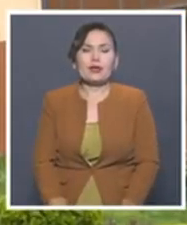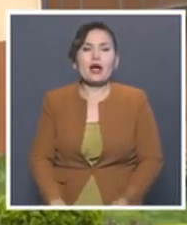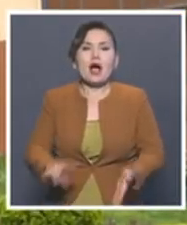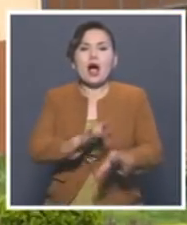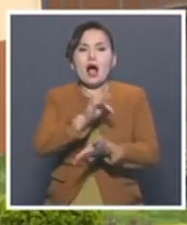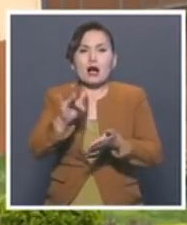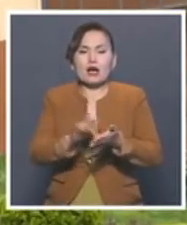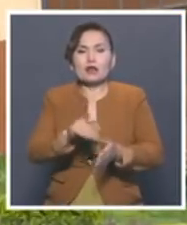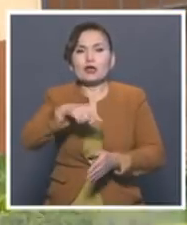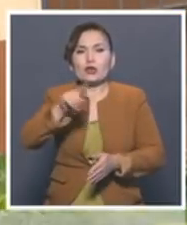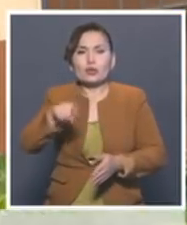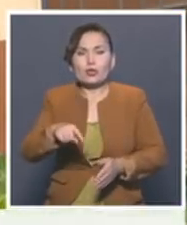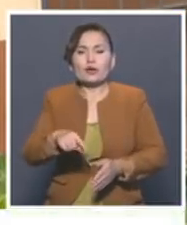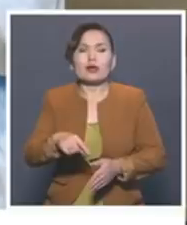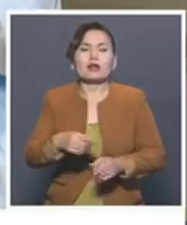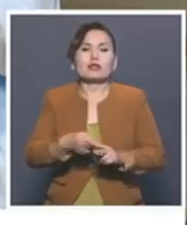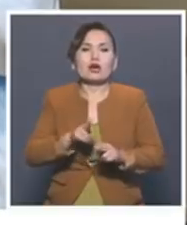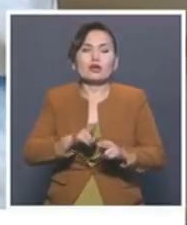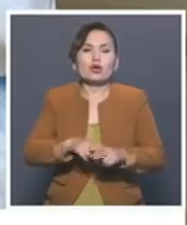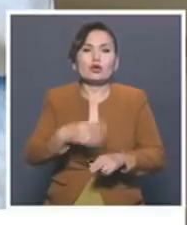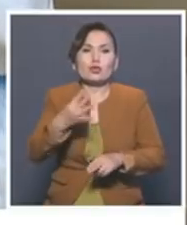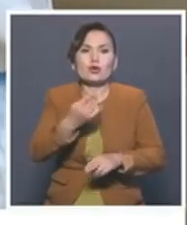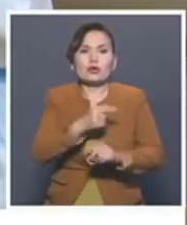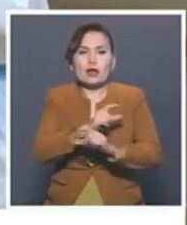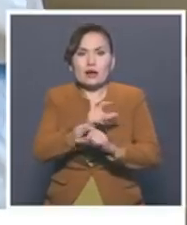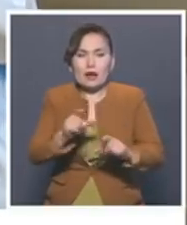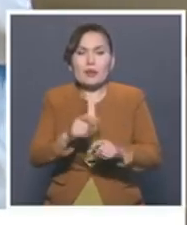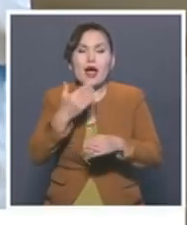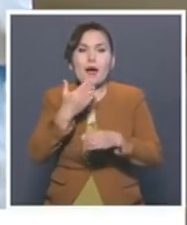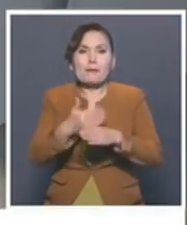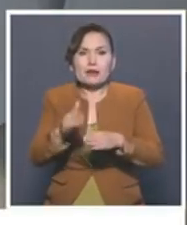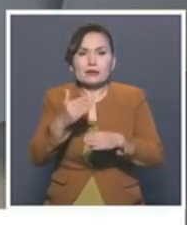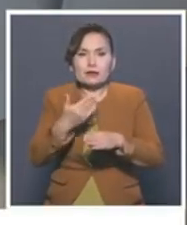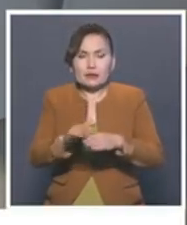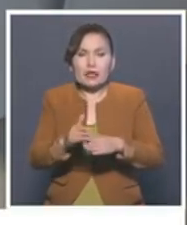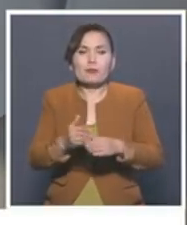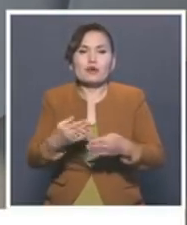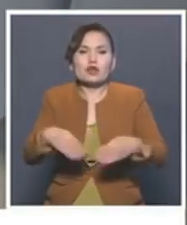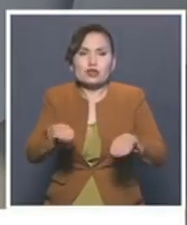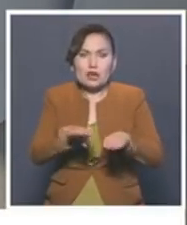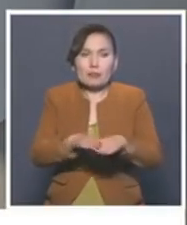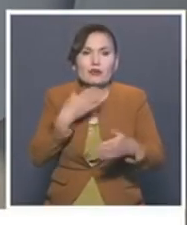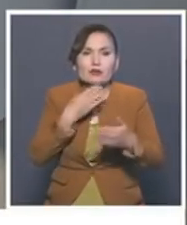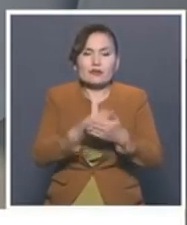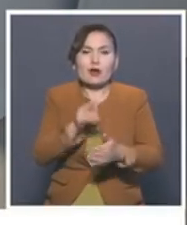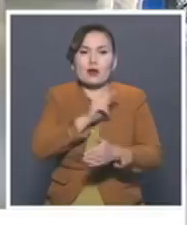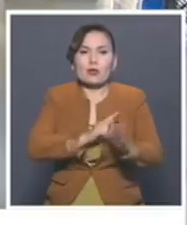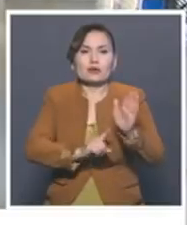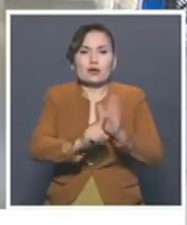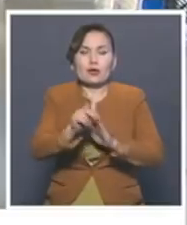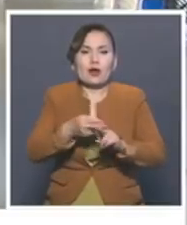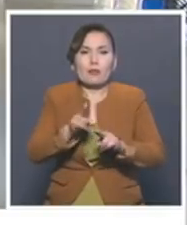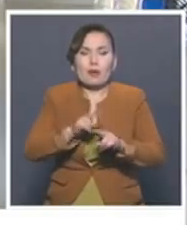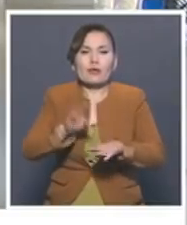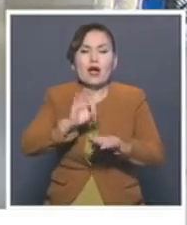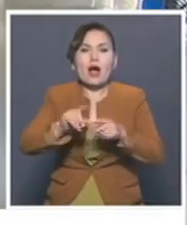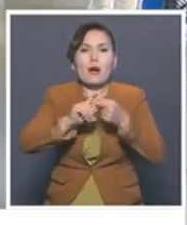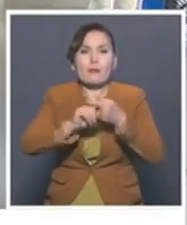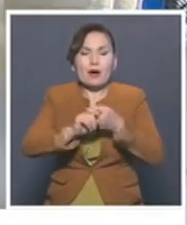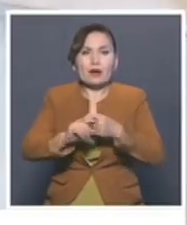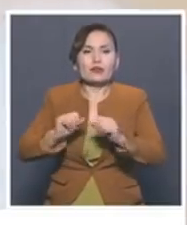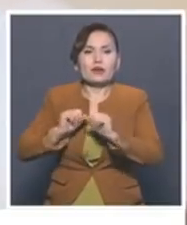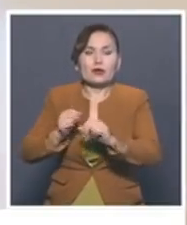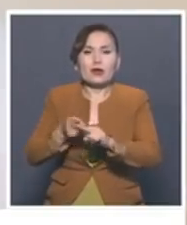Қаладағы номер 4-ші және 7-ші қалалық клиникалық ауруханалар біртіндеп қалыпты жұмыс режиміне көшуде. Соған қарамастан коронавирустың екінші толқынына дайын болу